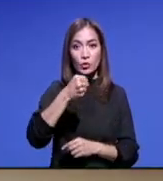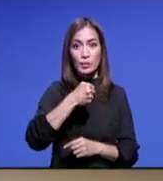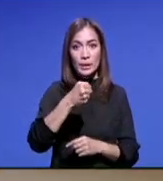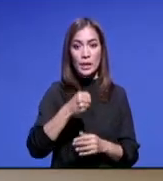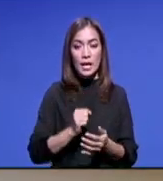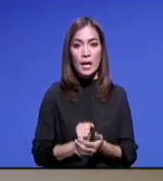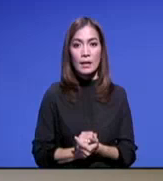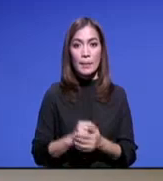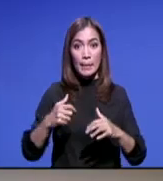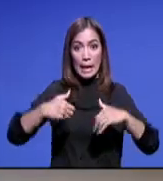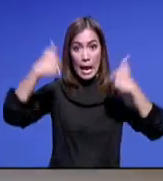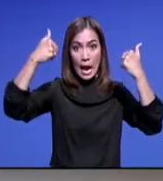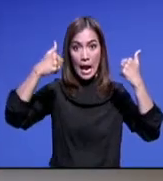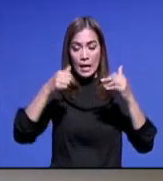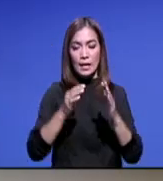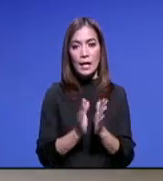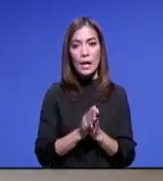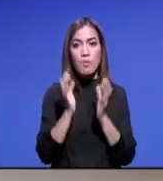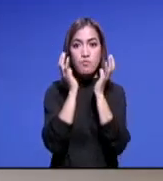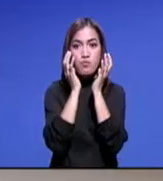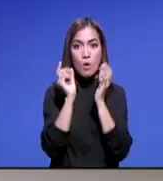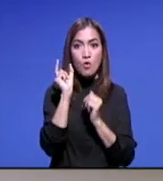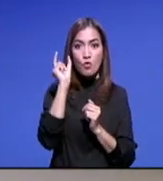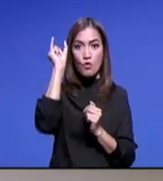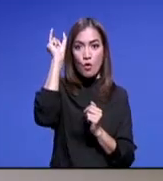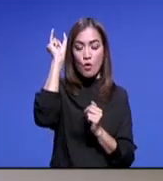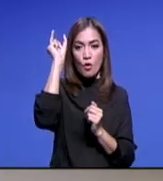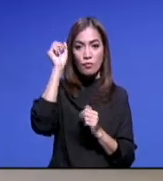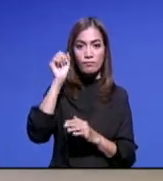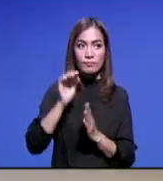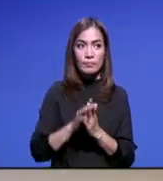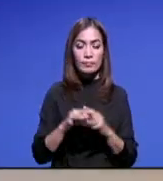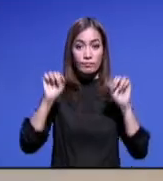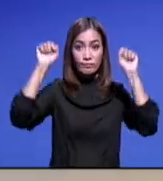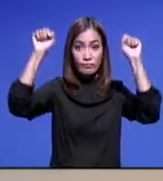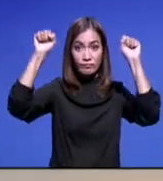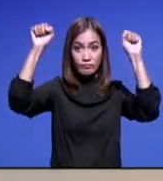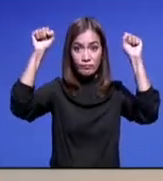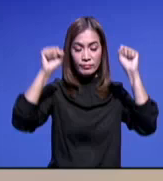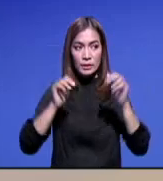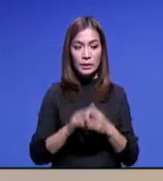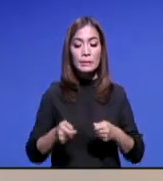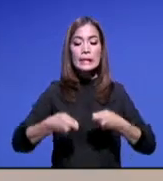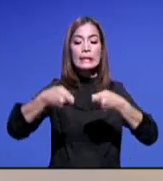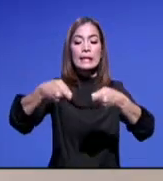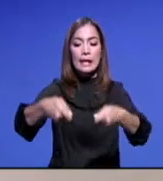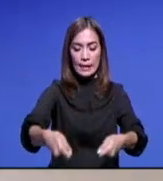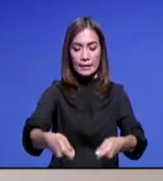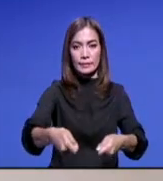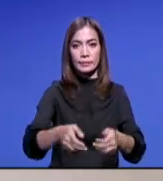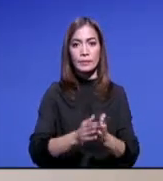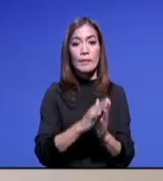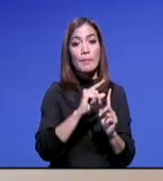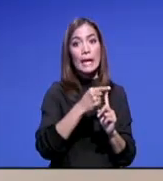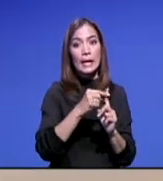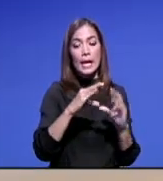Badan Pemenangan Nasional Prabowo Sandi ke tim kampanye nasional Jokowi Ma'ruf. Ferdinand yang merupakan kader Partai